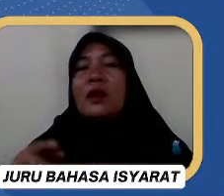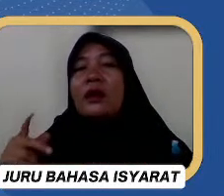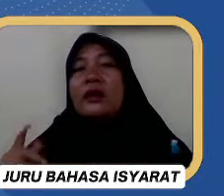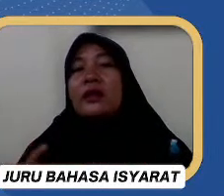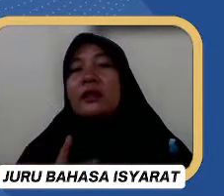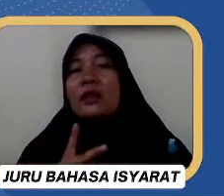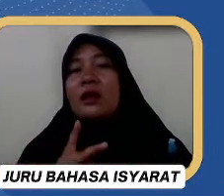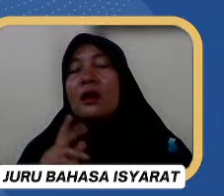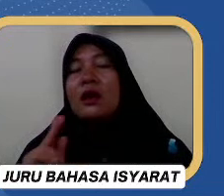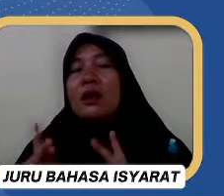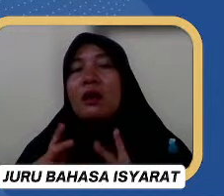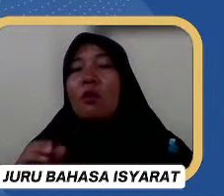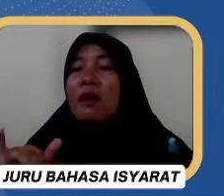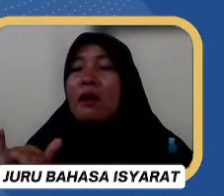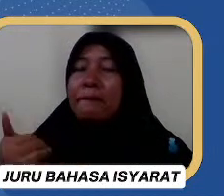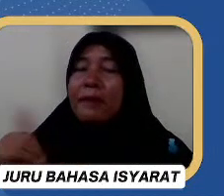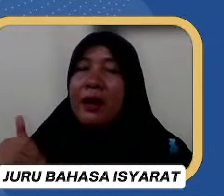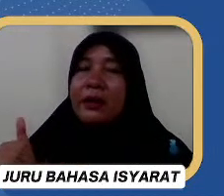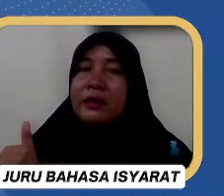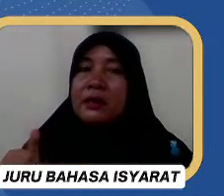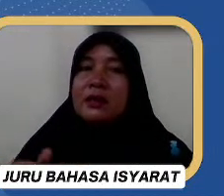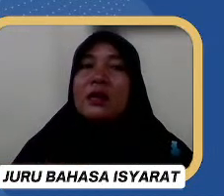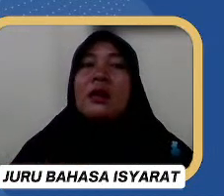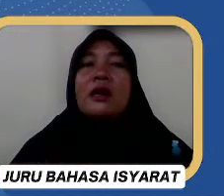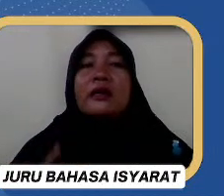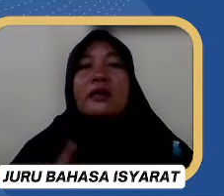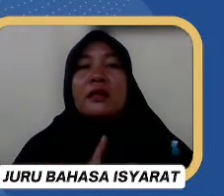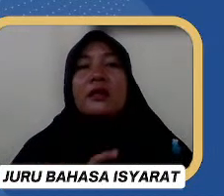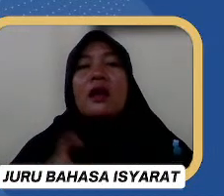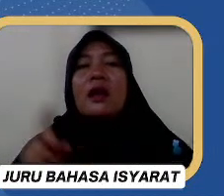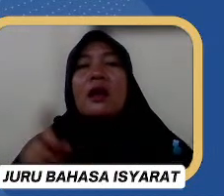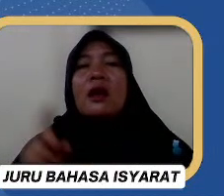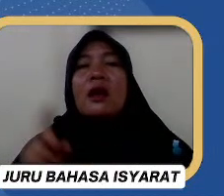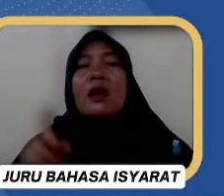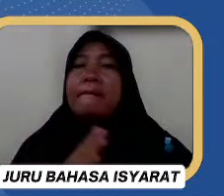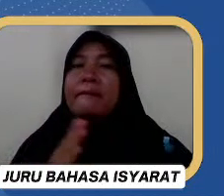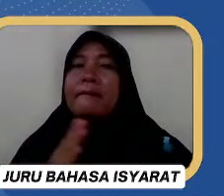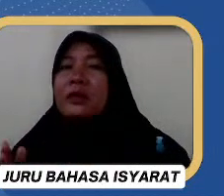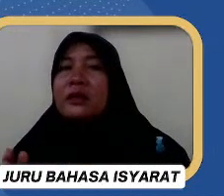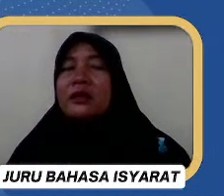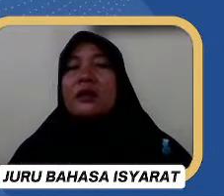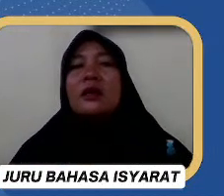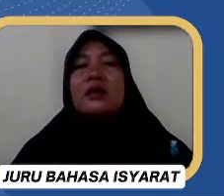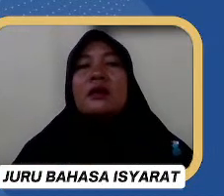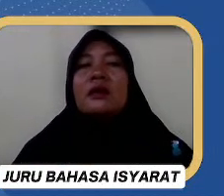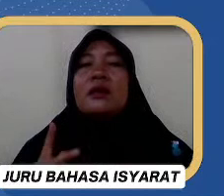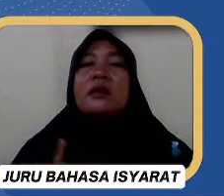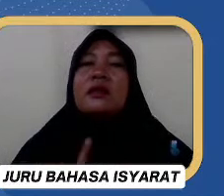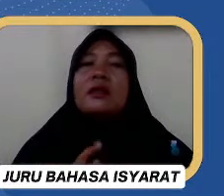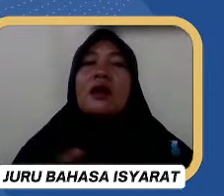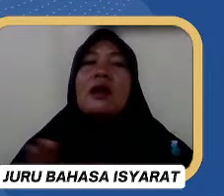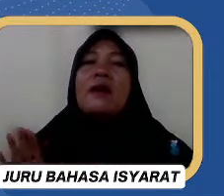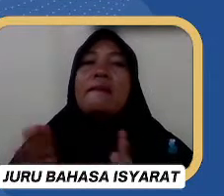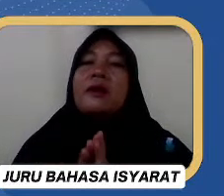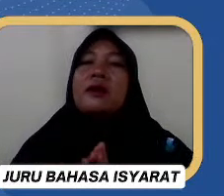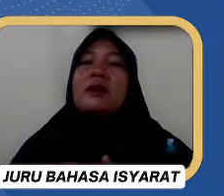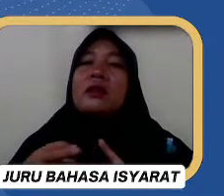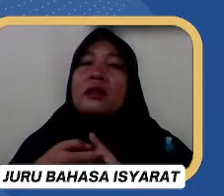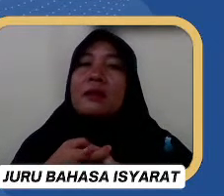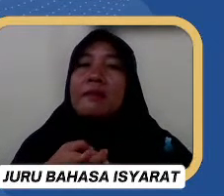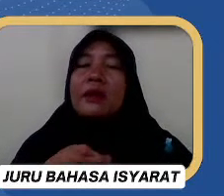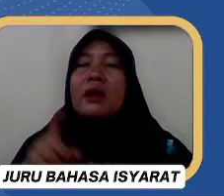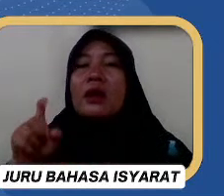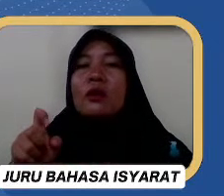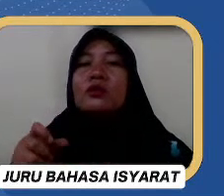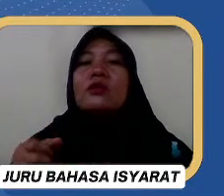tentunya harus kita pilih, kita pilah. Kalau bisa bergaul ini cari pergaulan yang